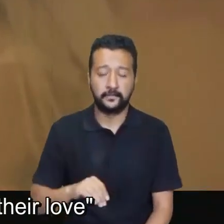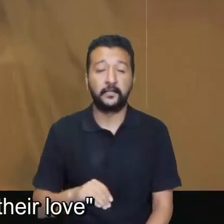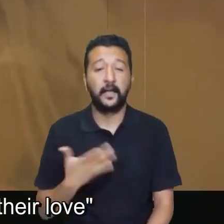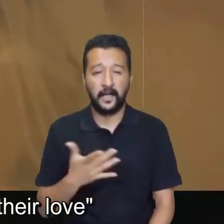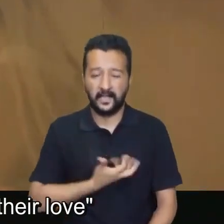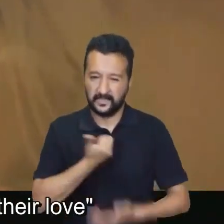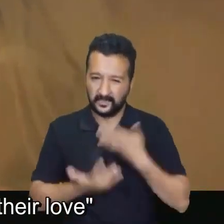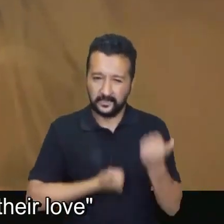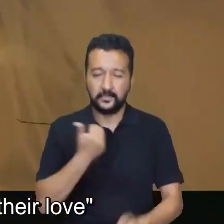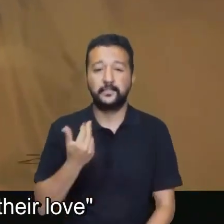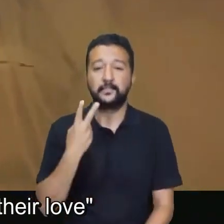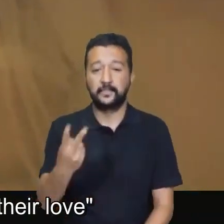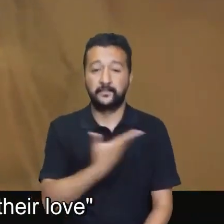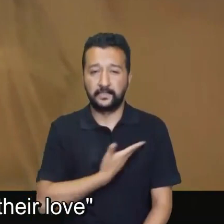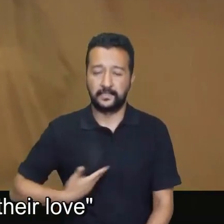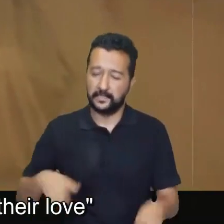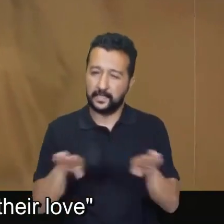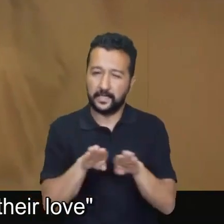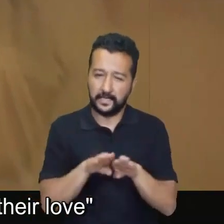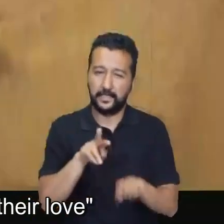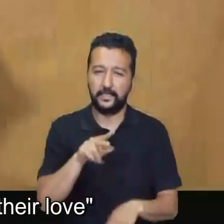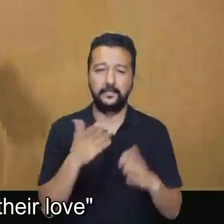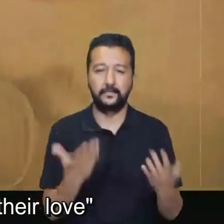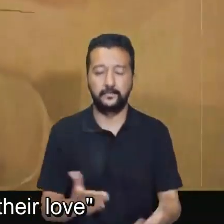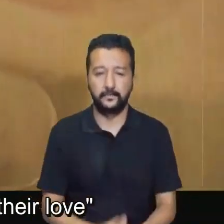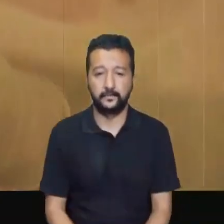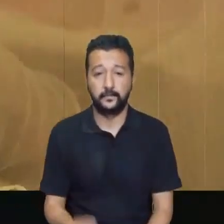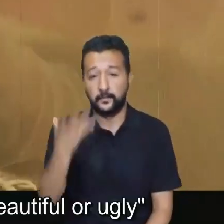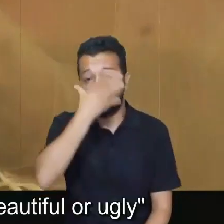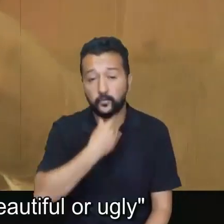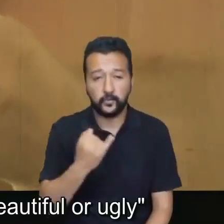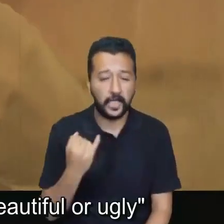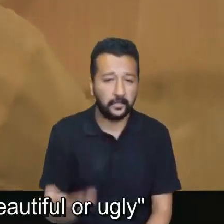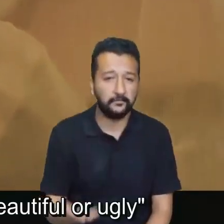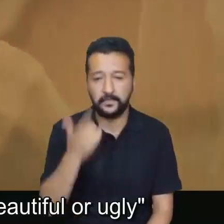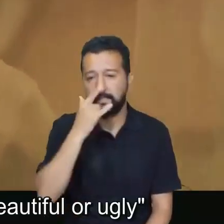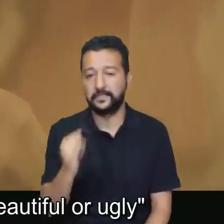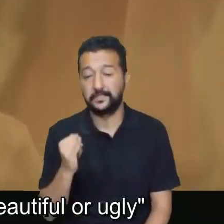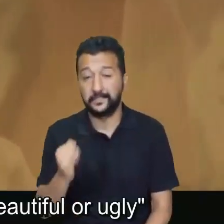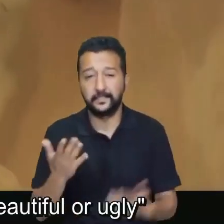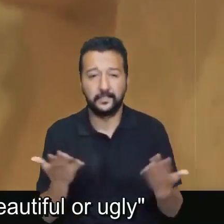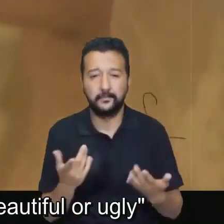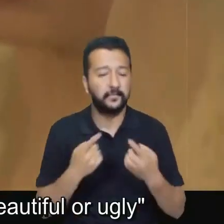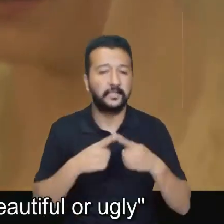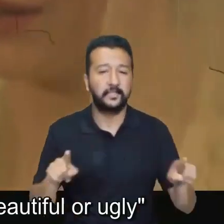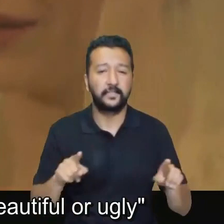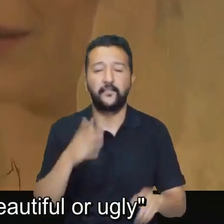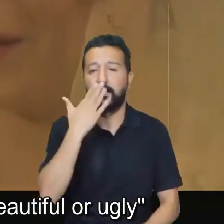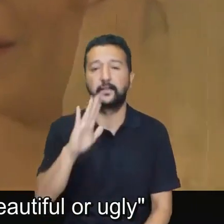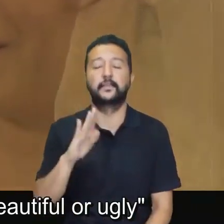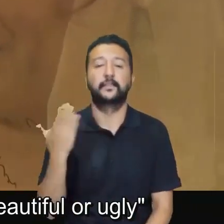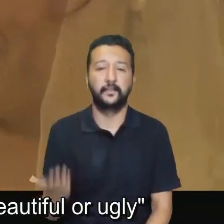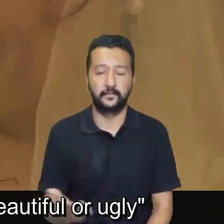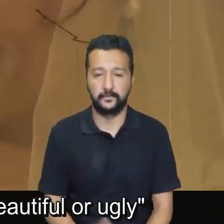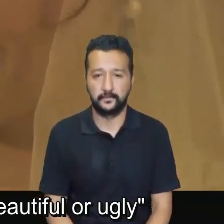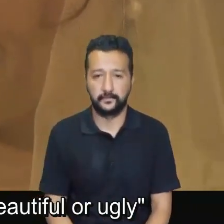kıvırcıklandırılıp serbest bırakılmış. Kulağında iç küpeler var. Aynadan yansımasında yüzüğü kutusundan alıp bıraktı. Üzüntü içinde parmaklarının